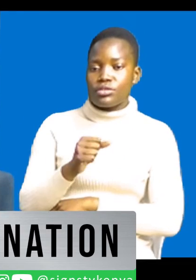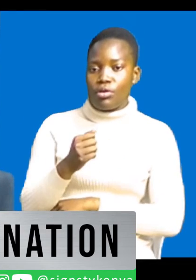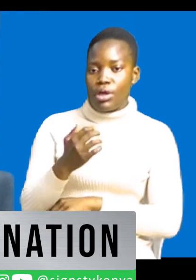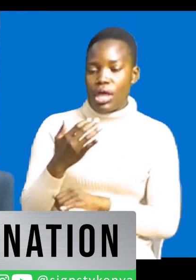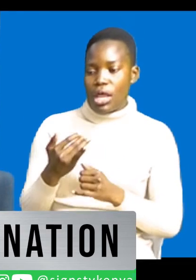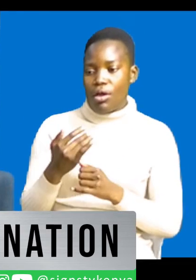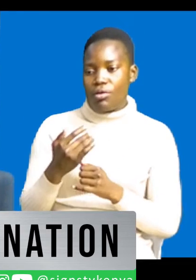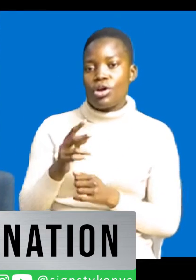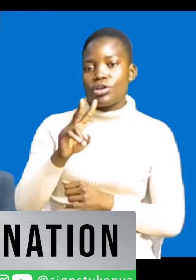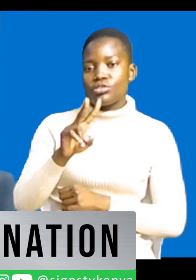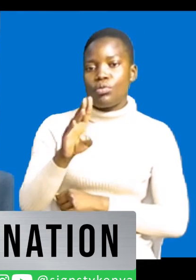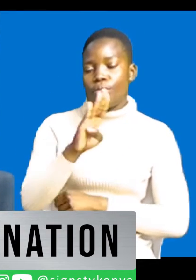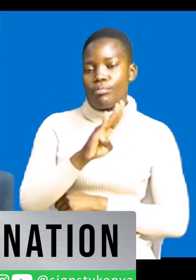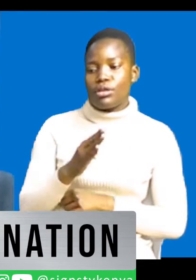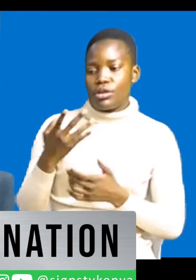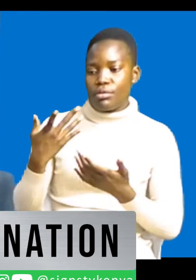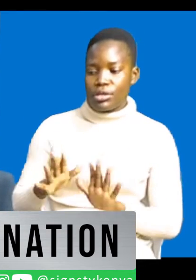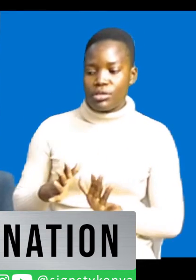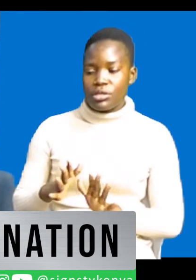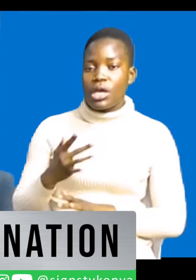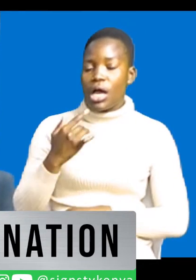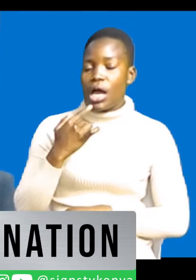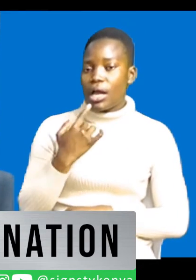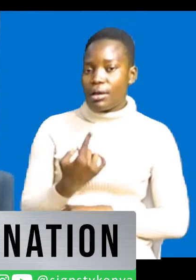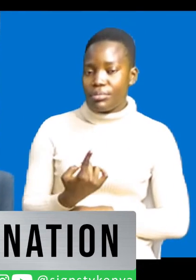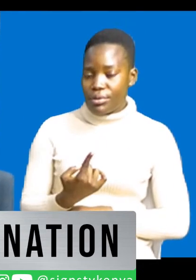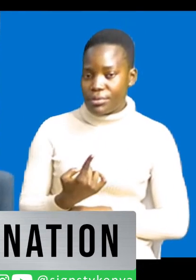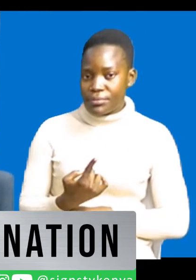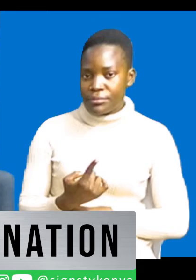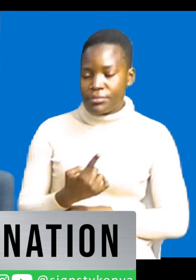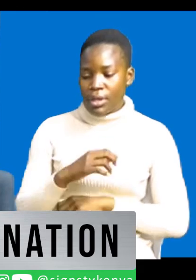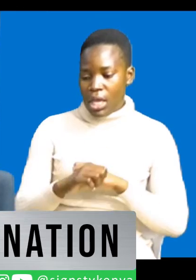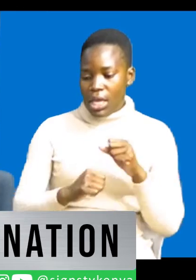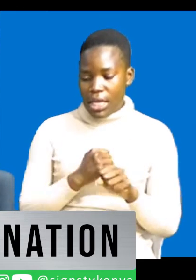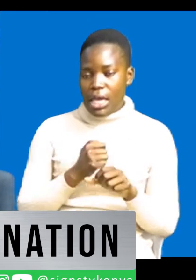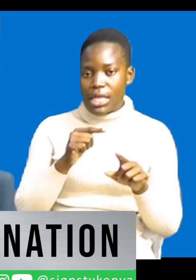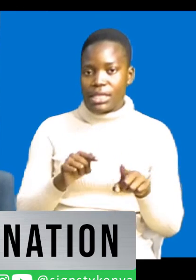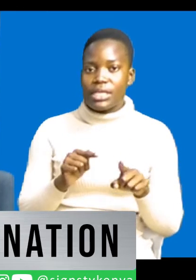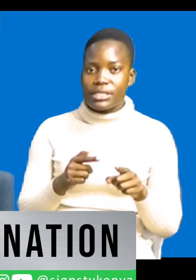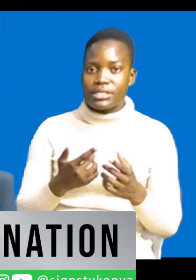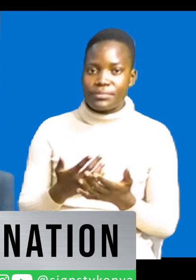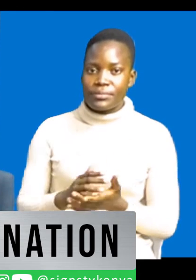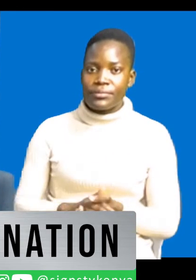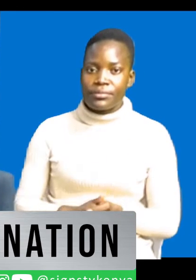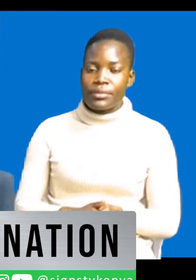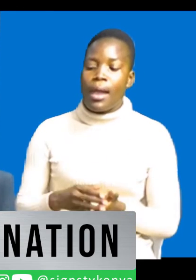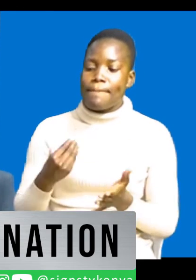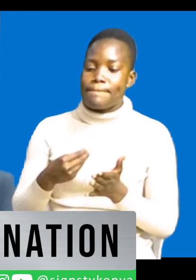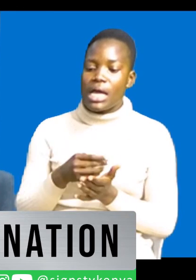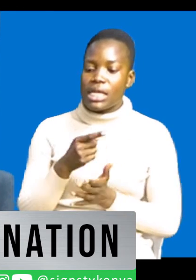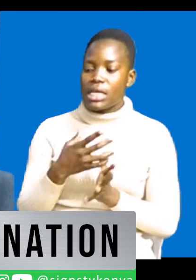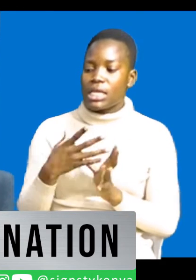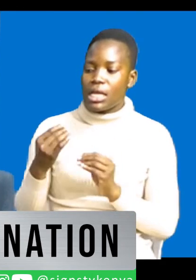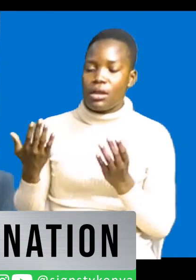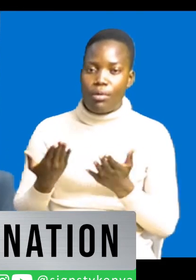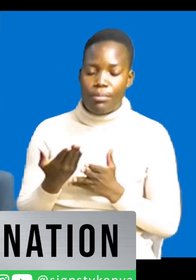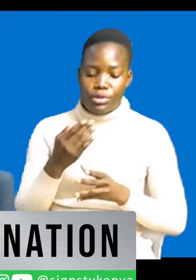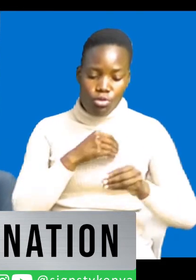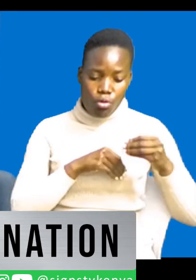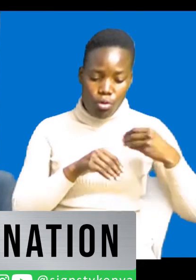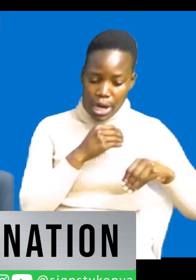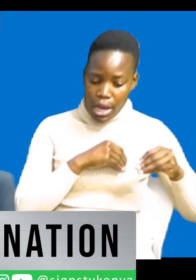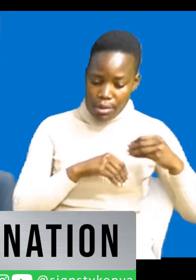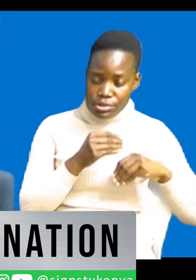hivi bilioni 2 ishapotea. Inapotea. Hatujaambiwa hii mwaka tujaambiwa vile mali inaelekea. Hii mambo ya corruption